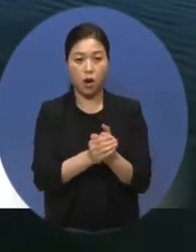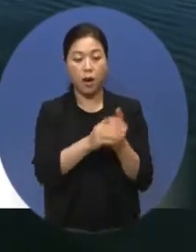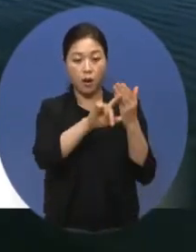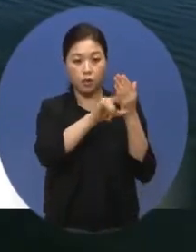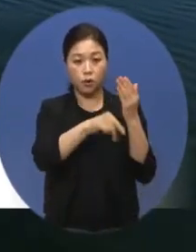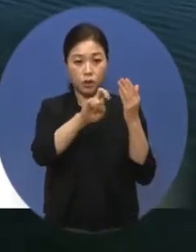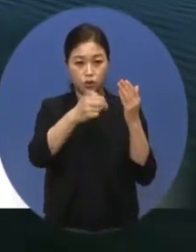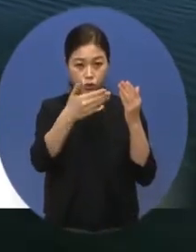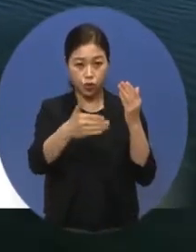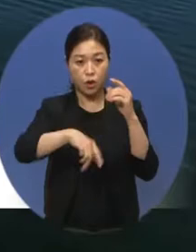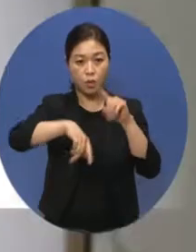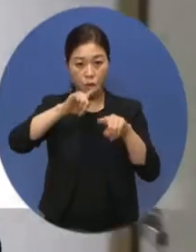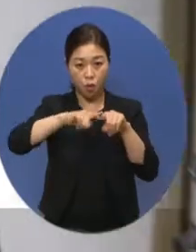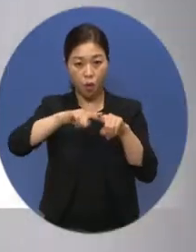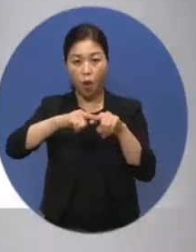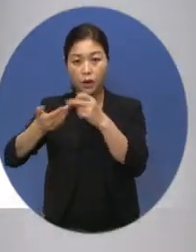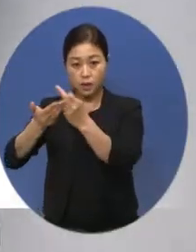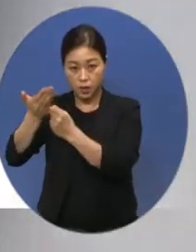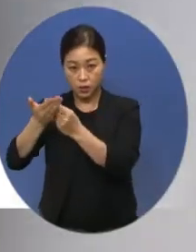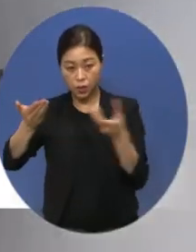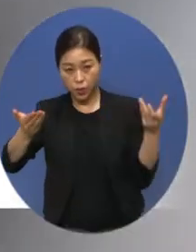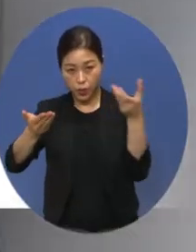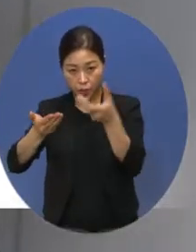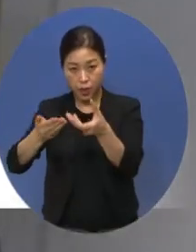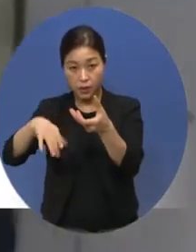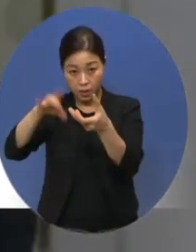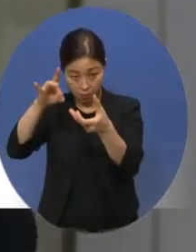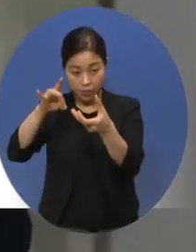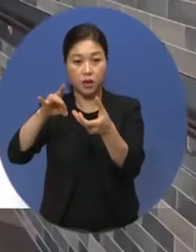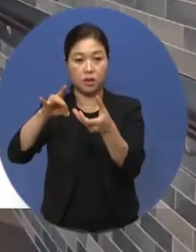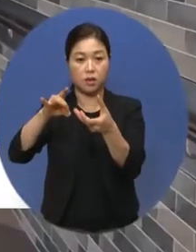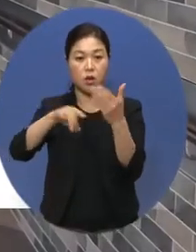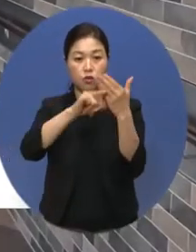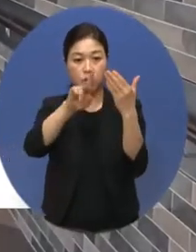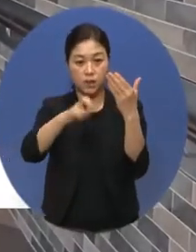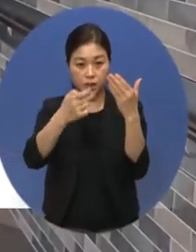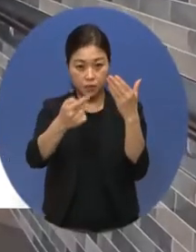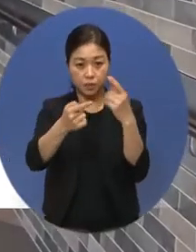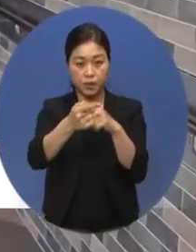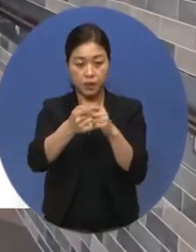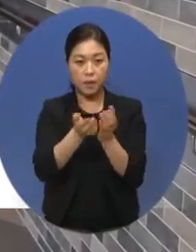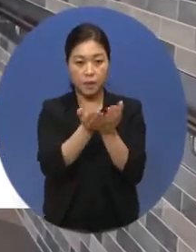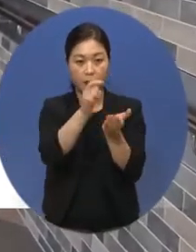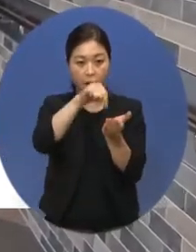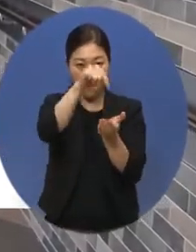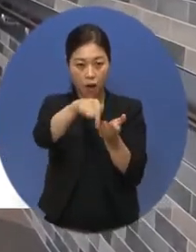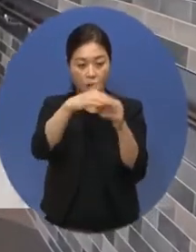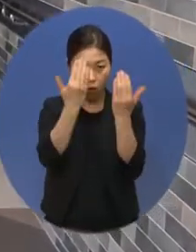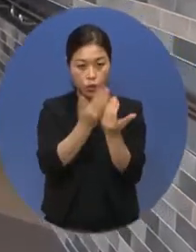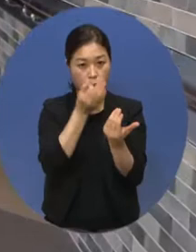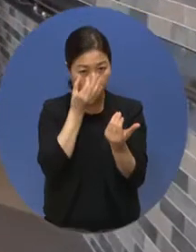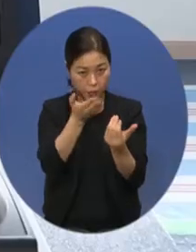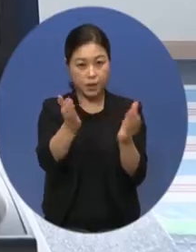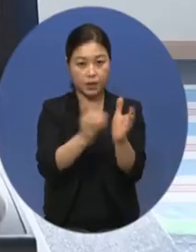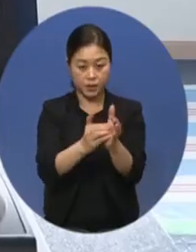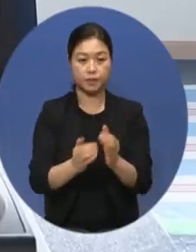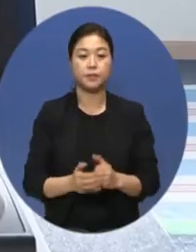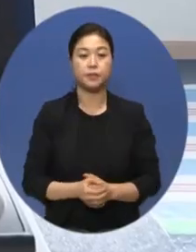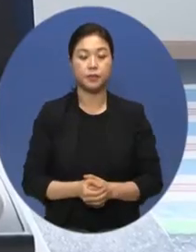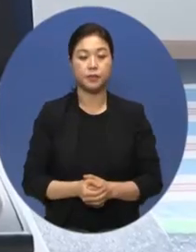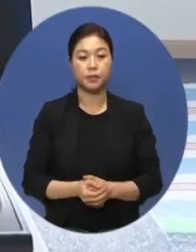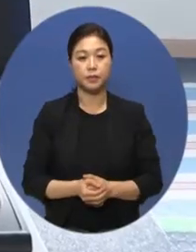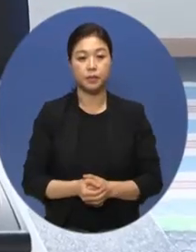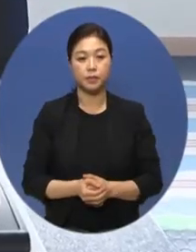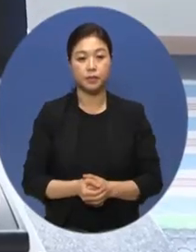제주간 첫 취항에 앞서 지난 21일 선박 내 외부를 일반인들에게 공개했습니다.